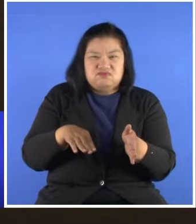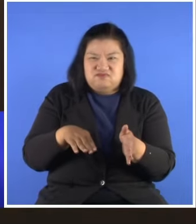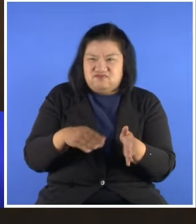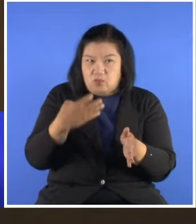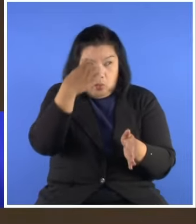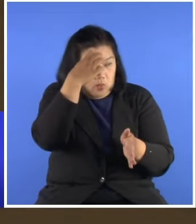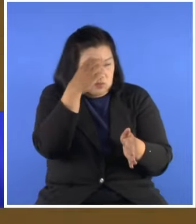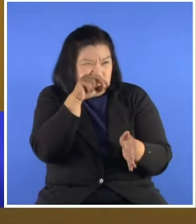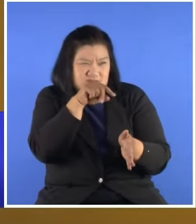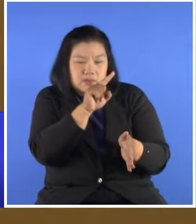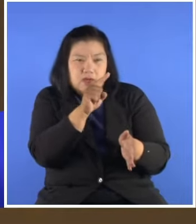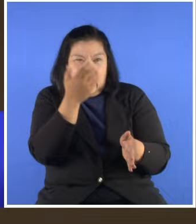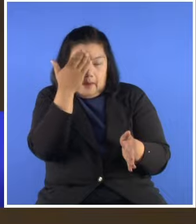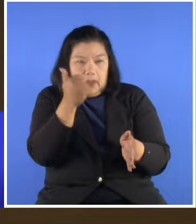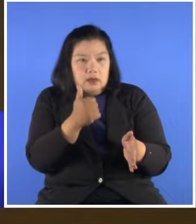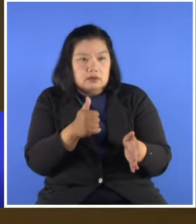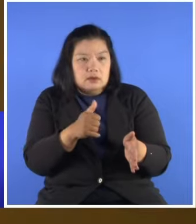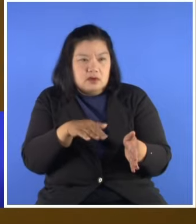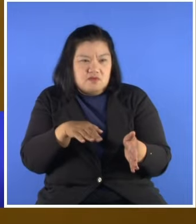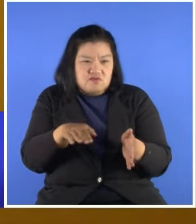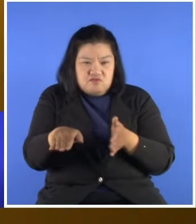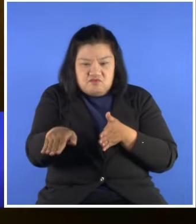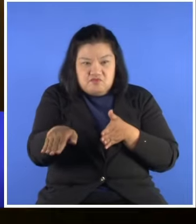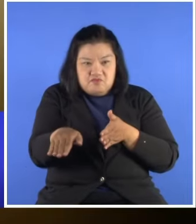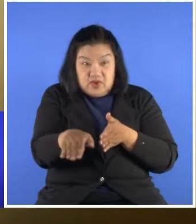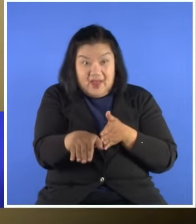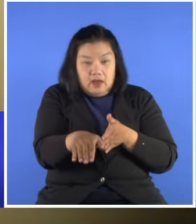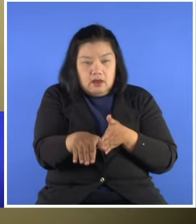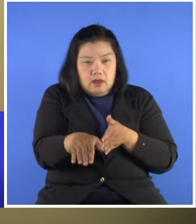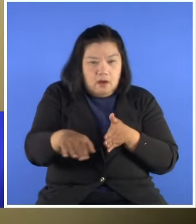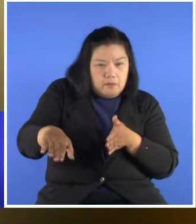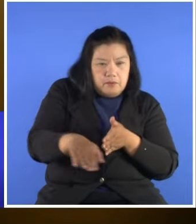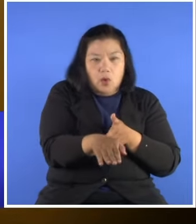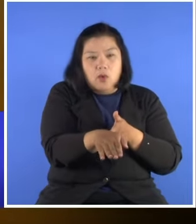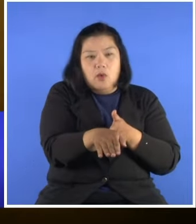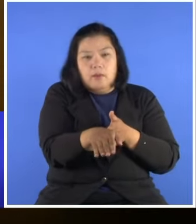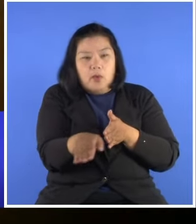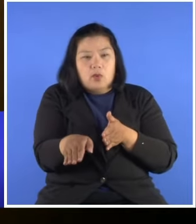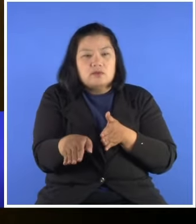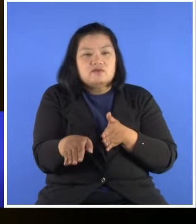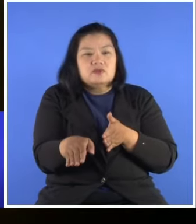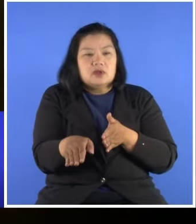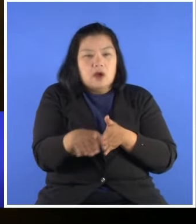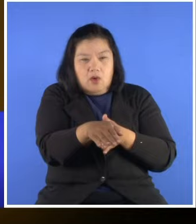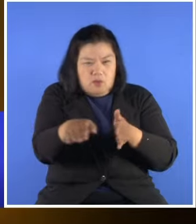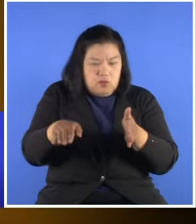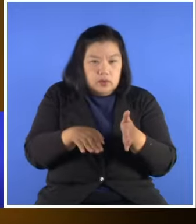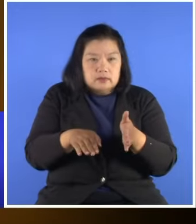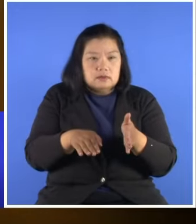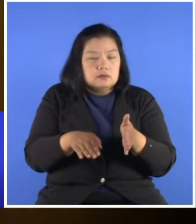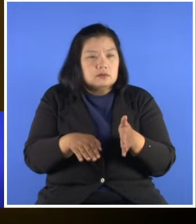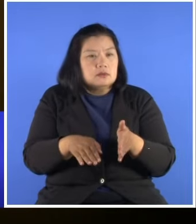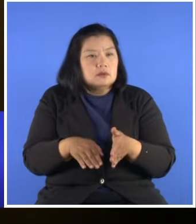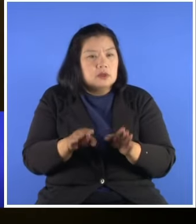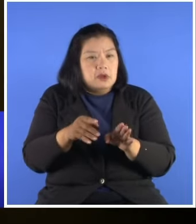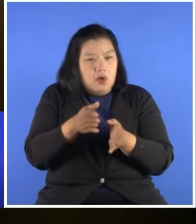ลายครั้งเหมือนกับว่าจะให้จักรยานยนต์ชนท้ายนั่นแหละรถเก๋งปาดหน้าอีกครั้งนึงคราวนี้ลงมาจากรถชี้หน้าต่อว่